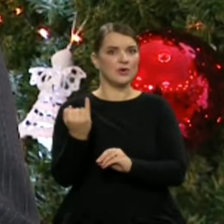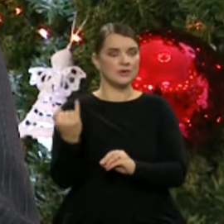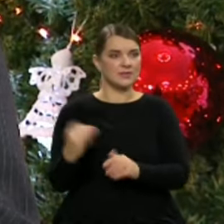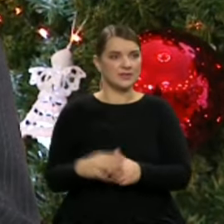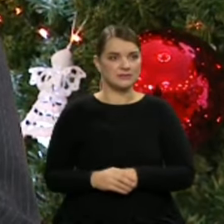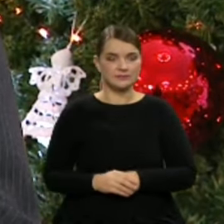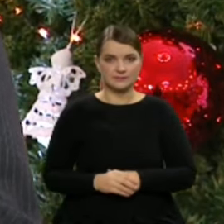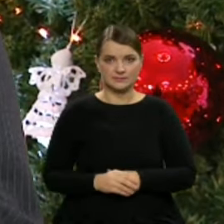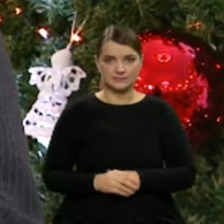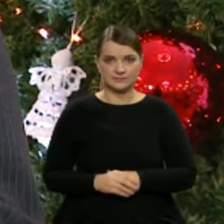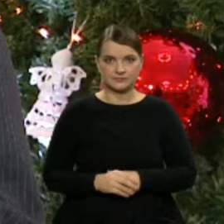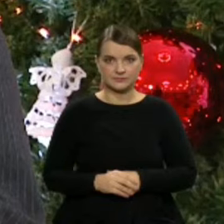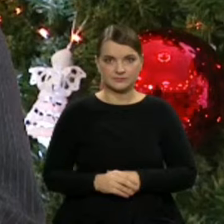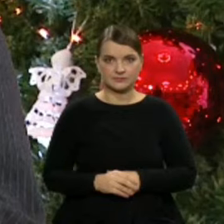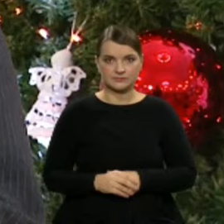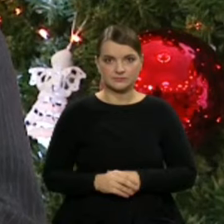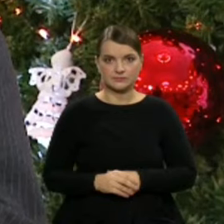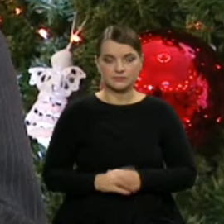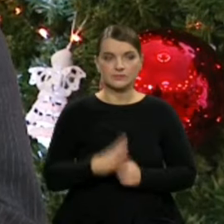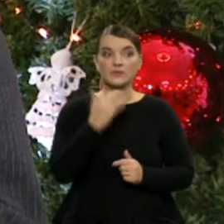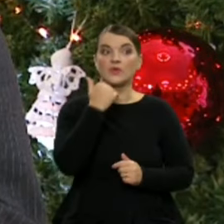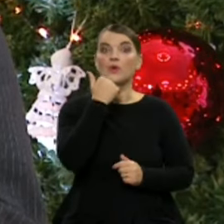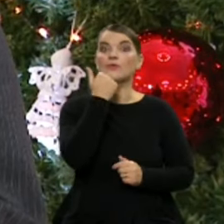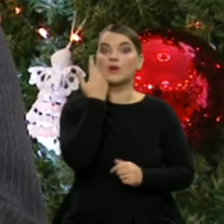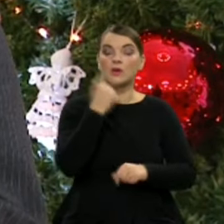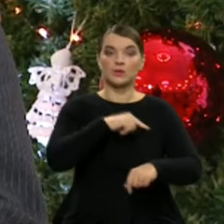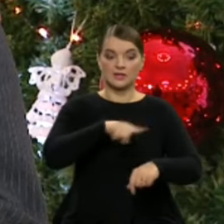labiau, kai po kiek laiko